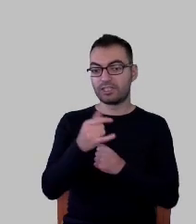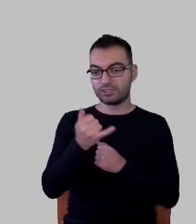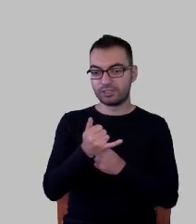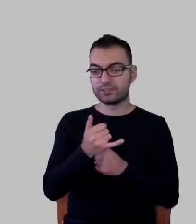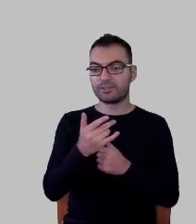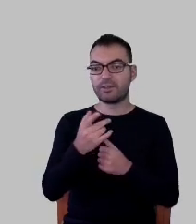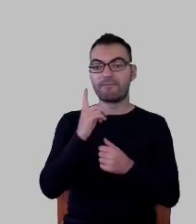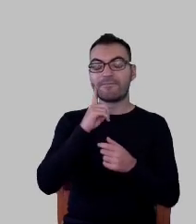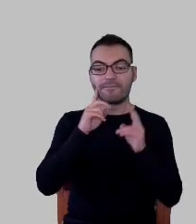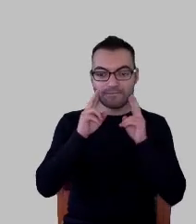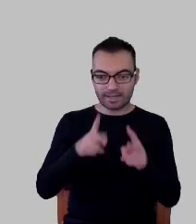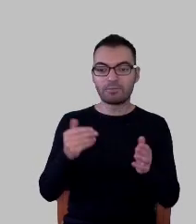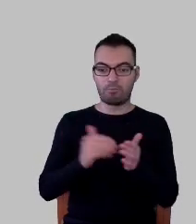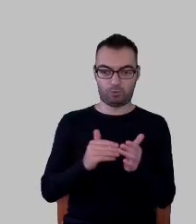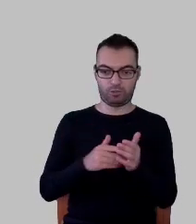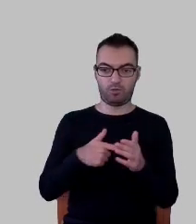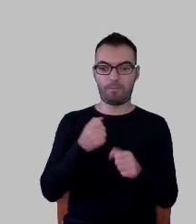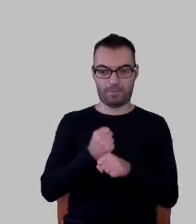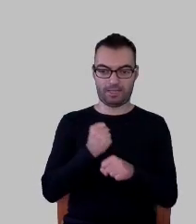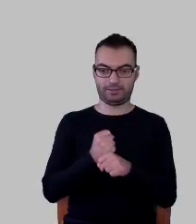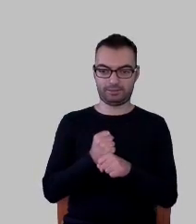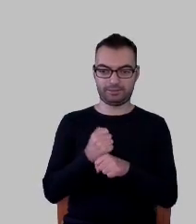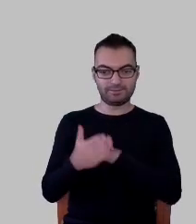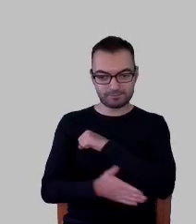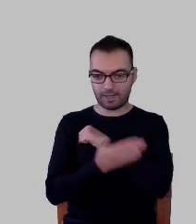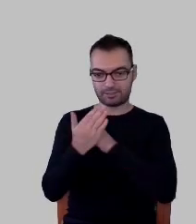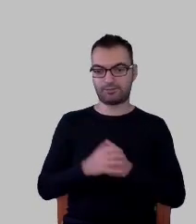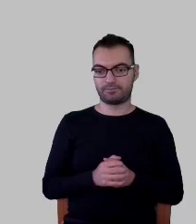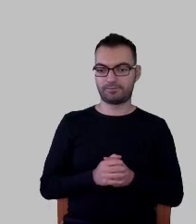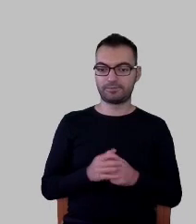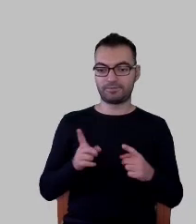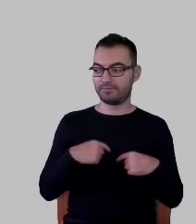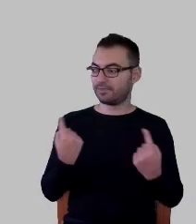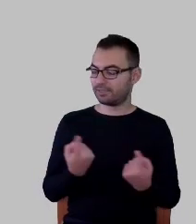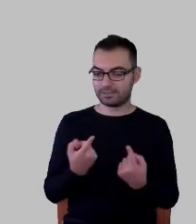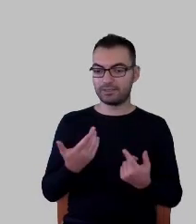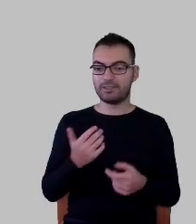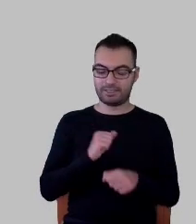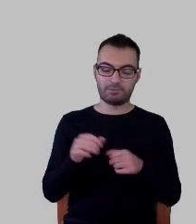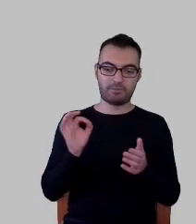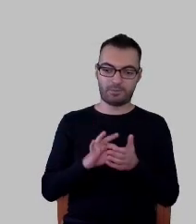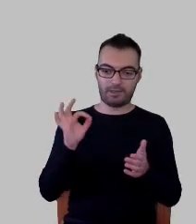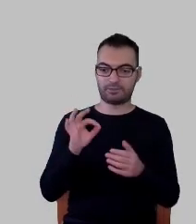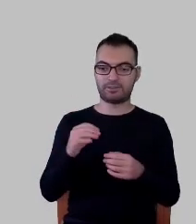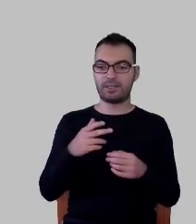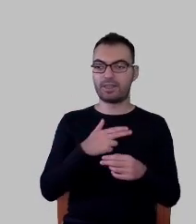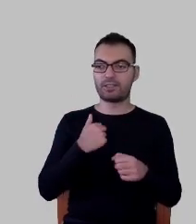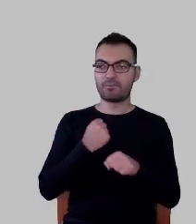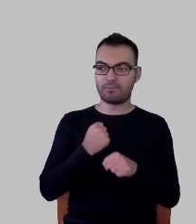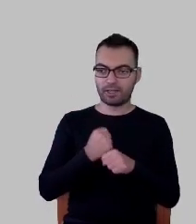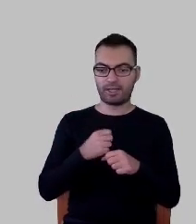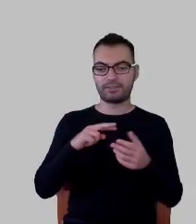rzeczywiście tych oddziaływań potrzebuje. I my jesteśmy pewni, że działania, które